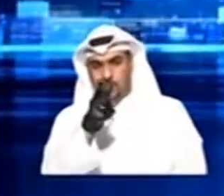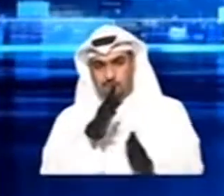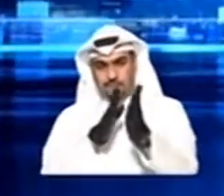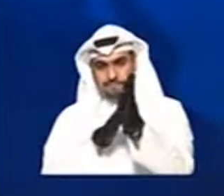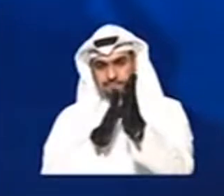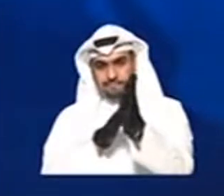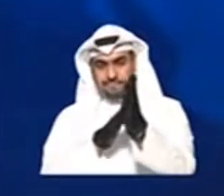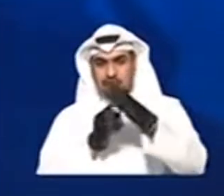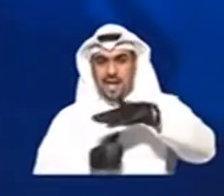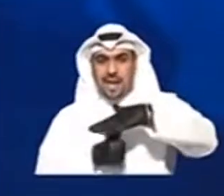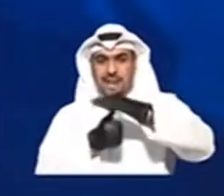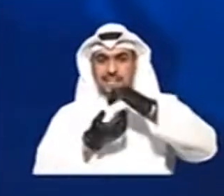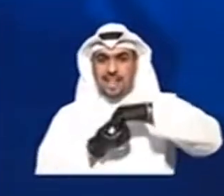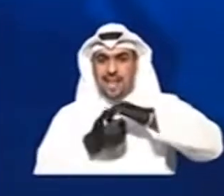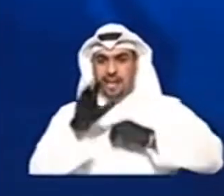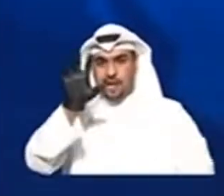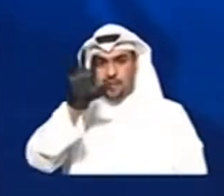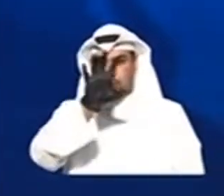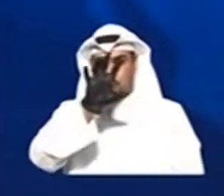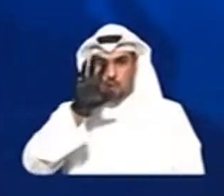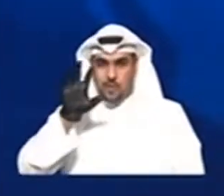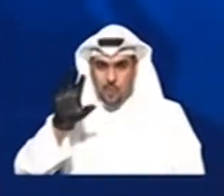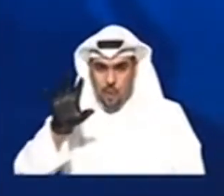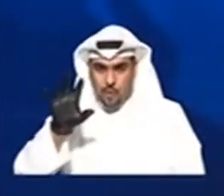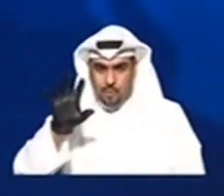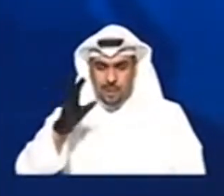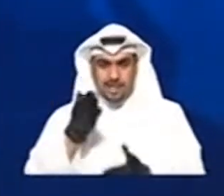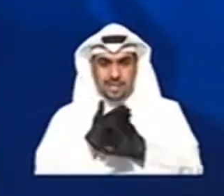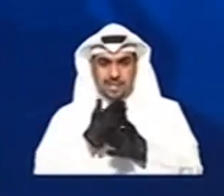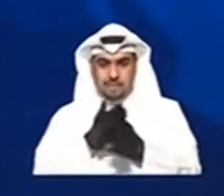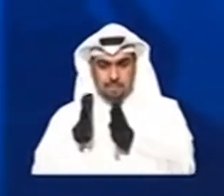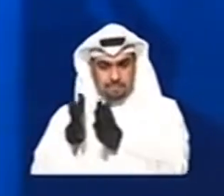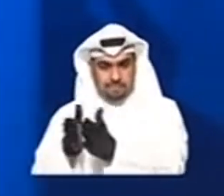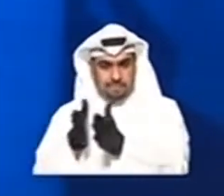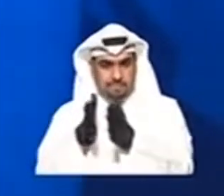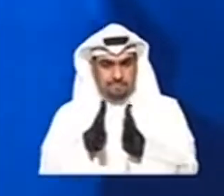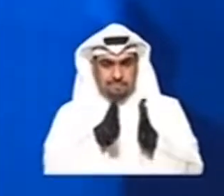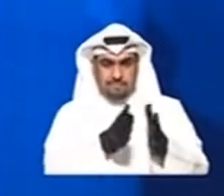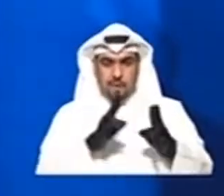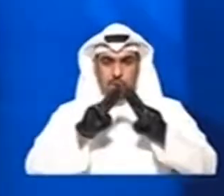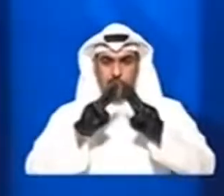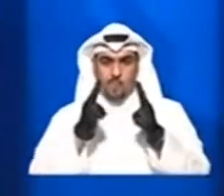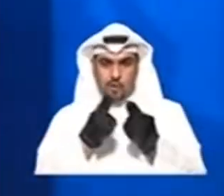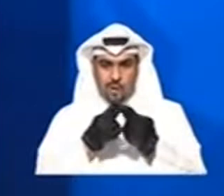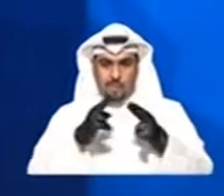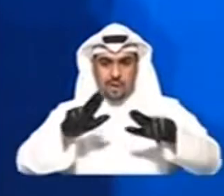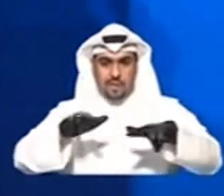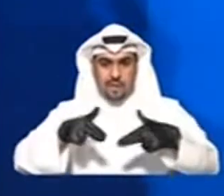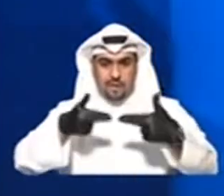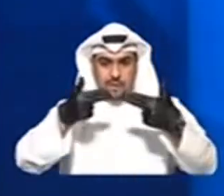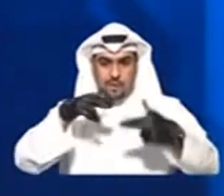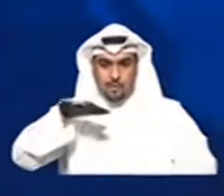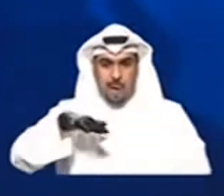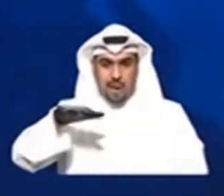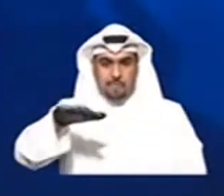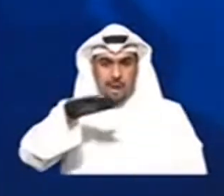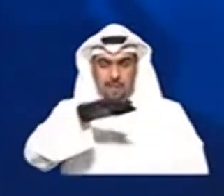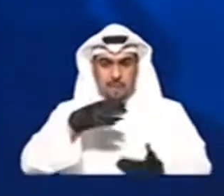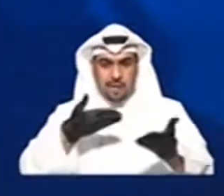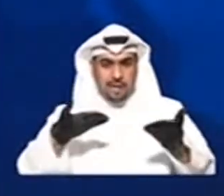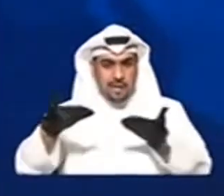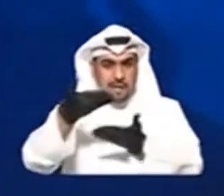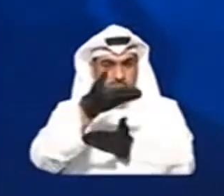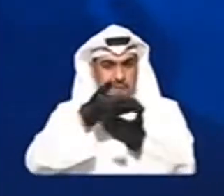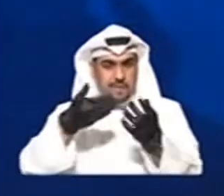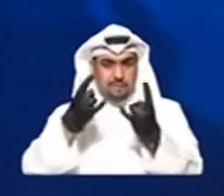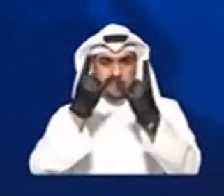على جهودها العظيمة المبذول لتنظيم هذا المؤتمر الدولي للإسراع من وتيرة التطوير والإنتاج والتوزيع